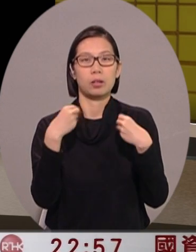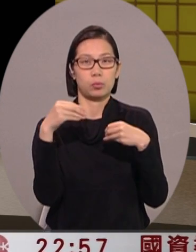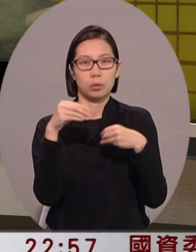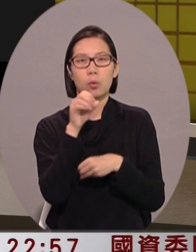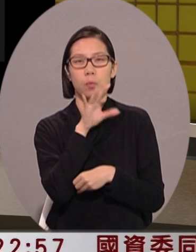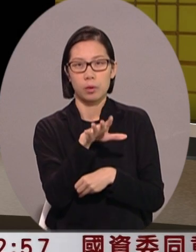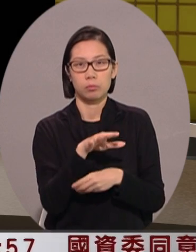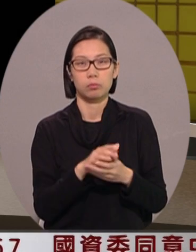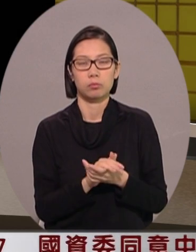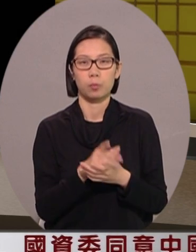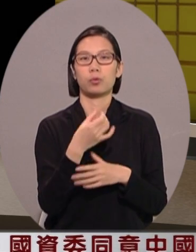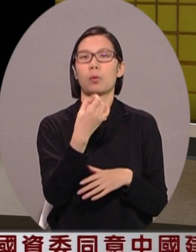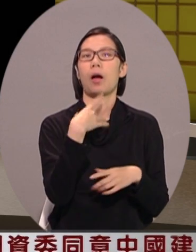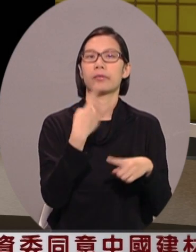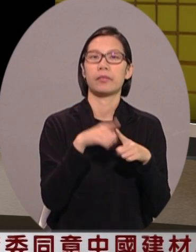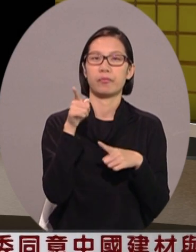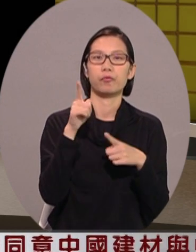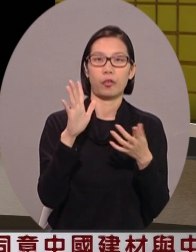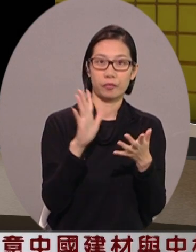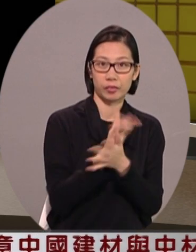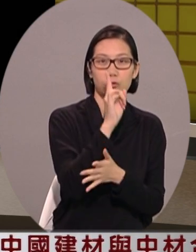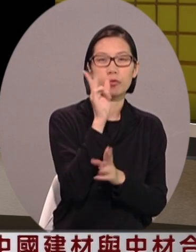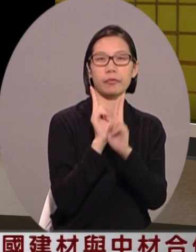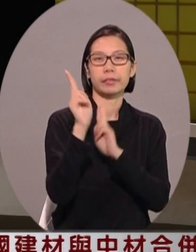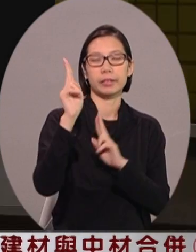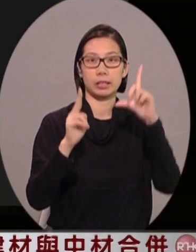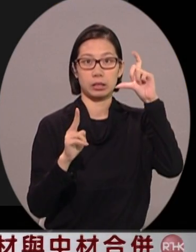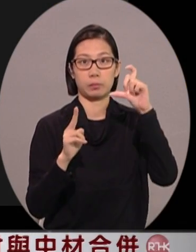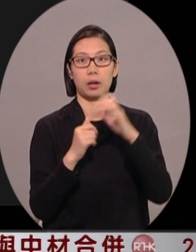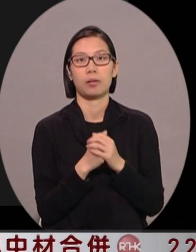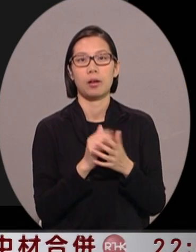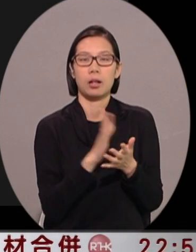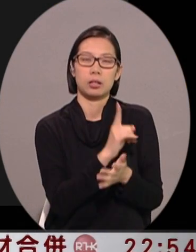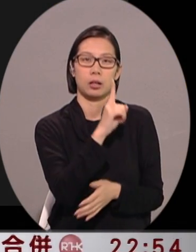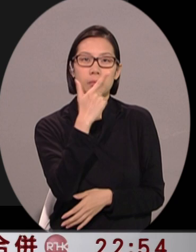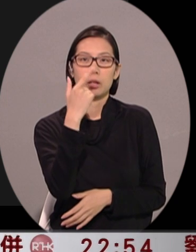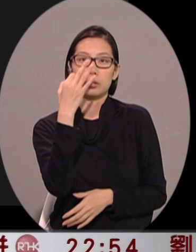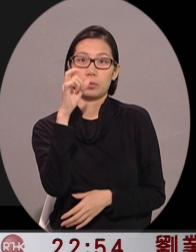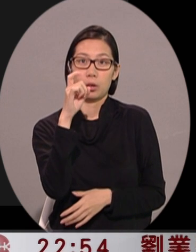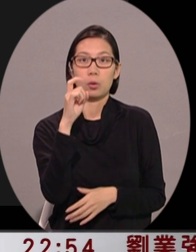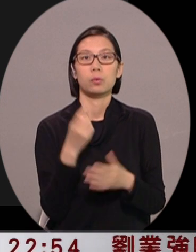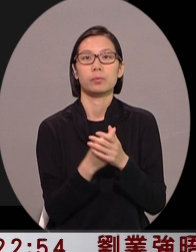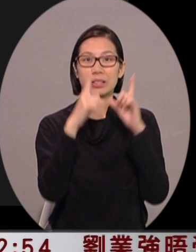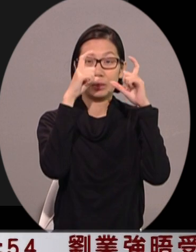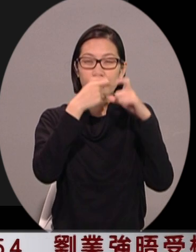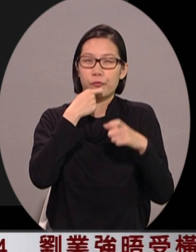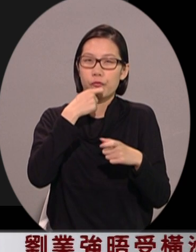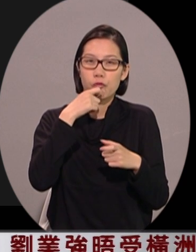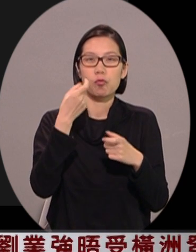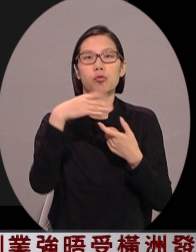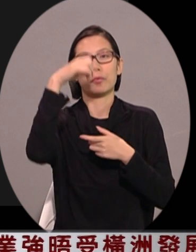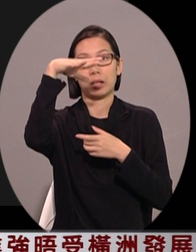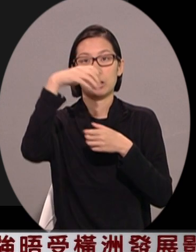就話呢一張先係史上第一張自拍照。喺1839年，攝影發燒友兼電燈製造